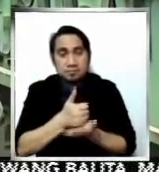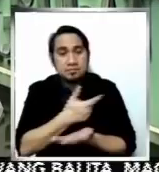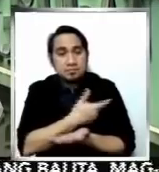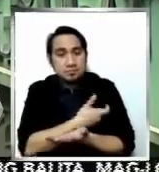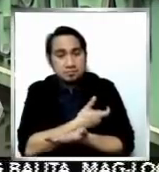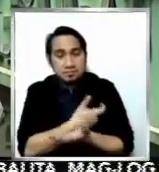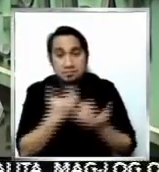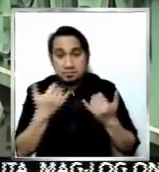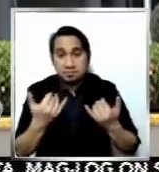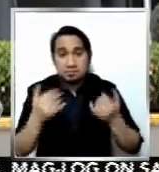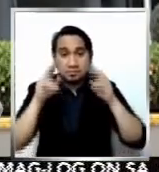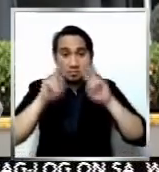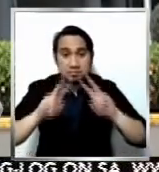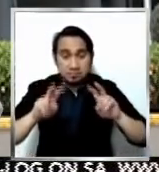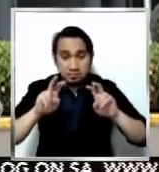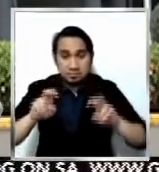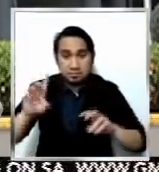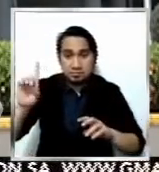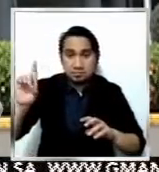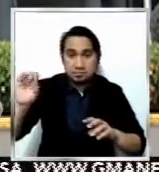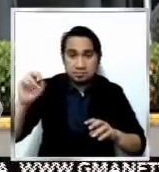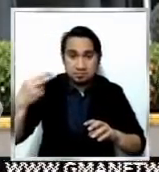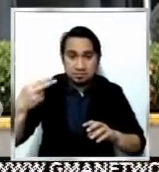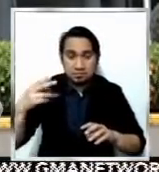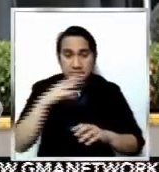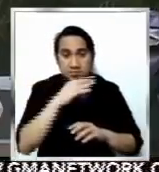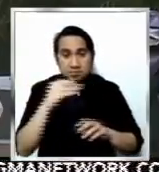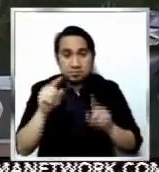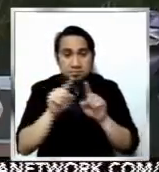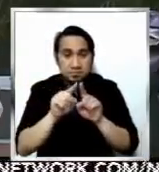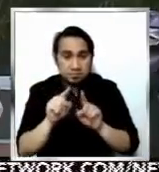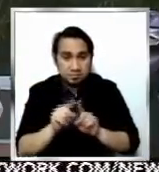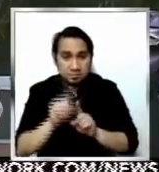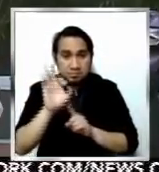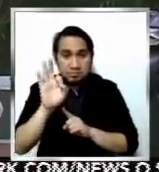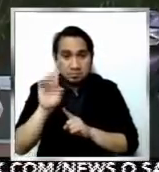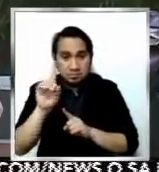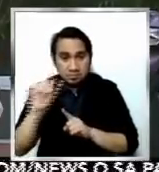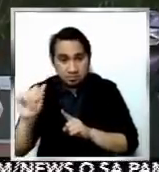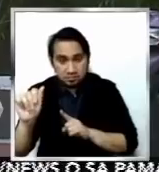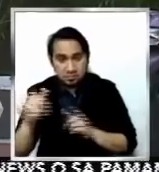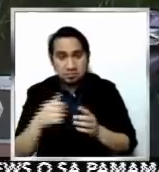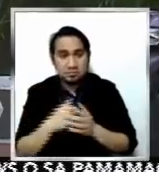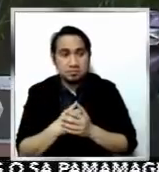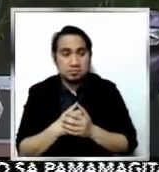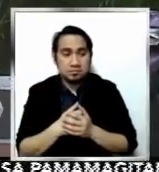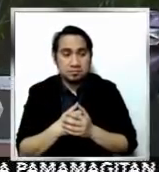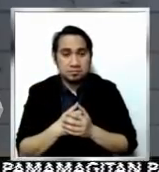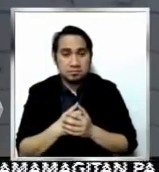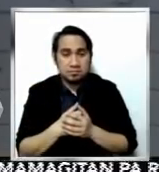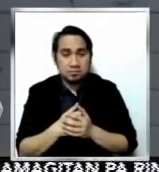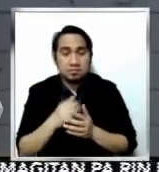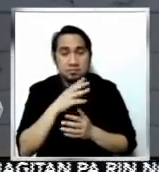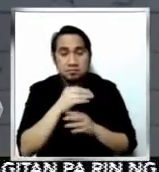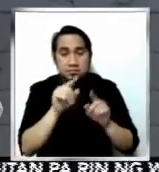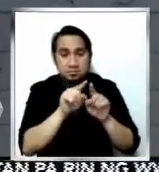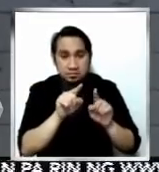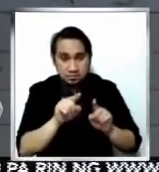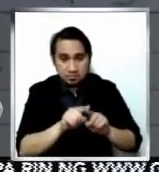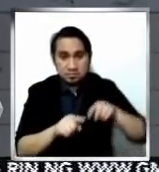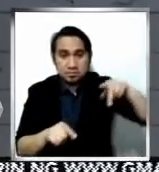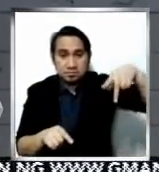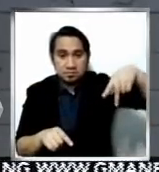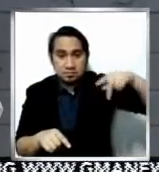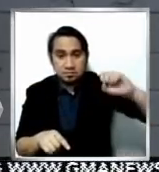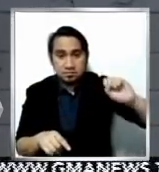na rin ito ng Department of Health at Food and Drug Administration. Damay sa imbestigasyon ang Presidential Security Group, bagaman hindi